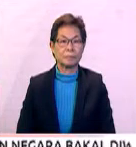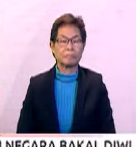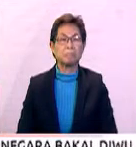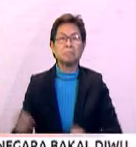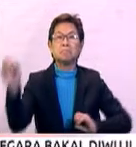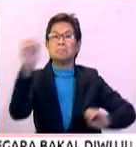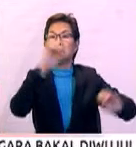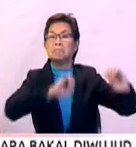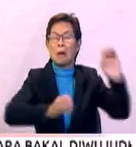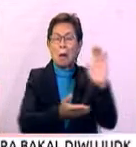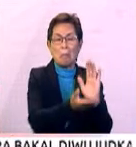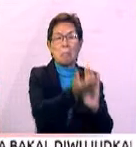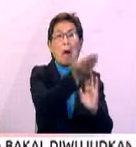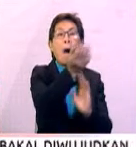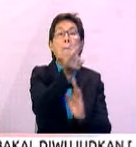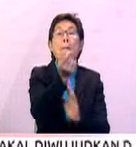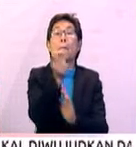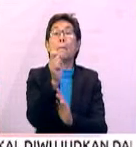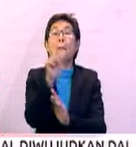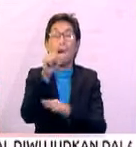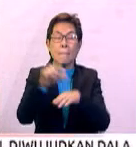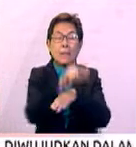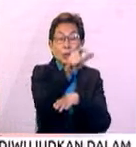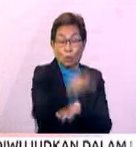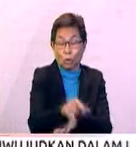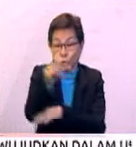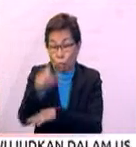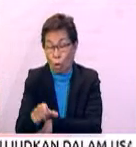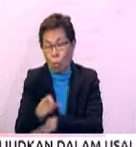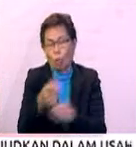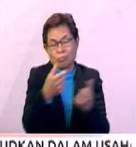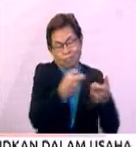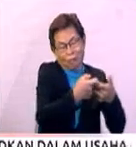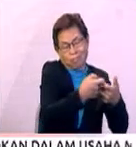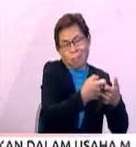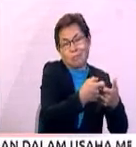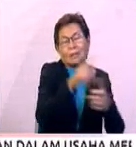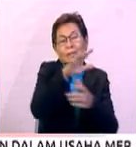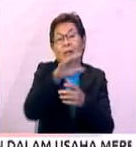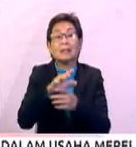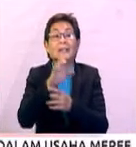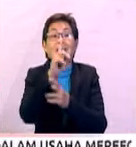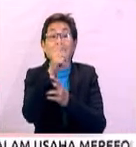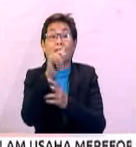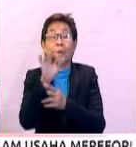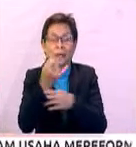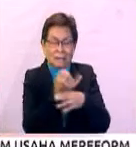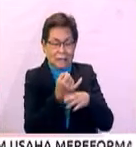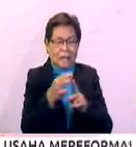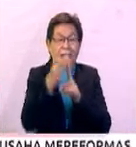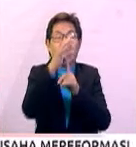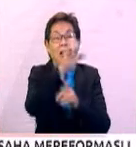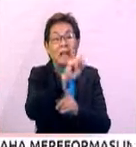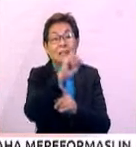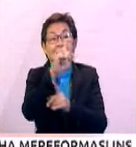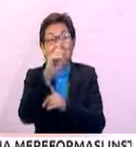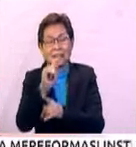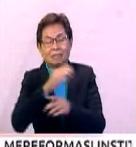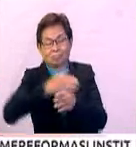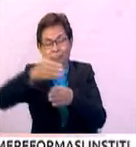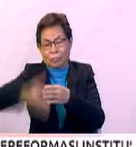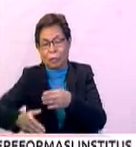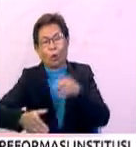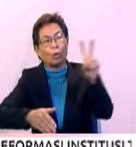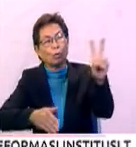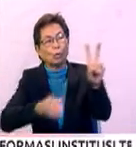Tiada kesan kenaikan kos kepada pengguna termasuk kadar tarif elektrik apabila skim tarif perindustrian khas SIT ditamatkan